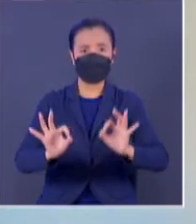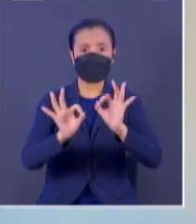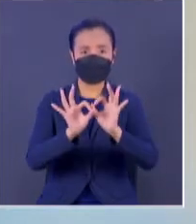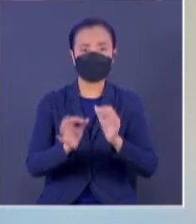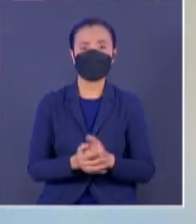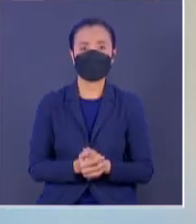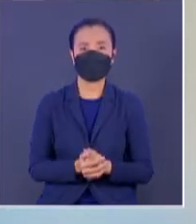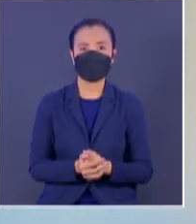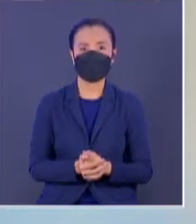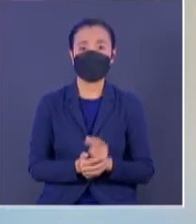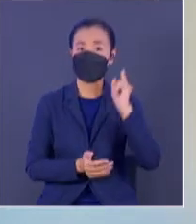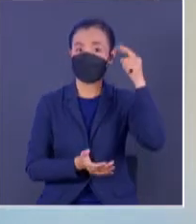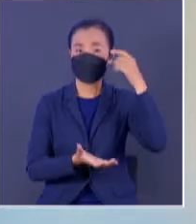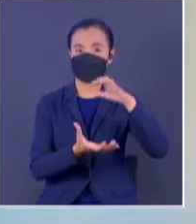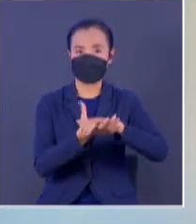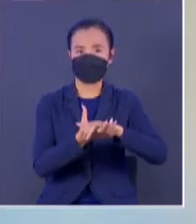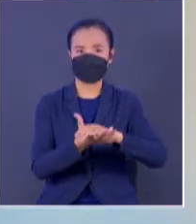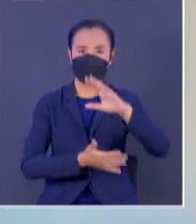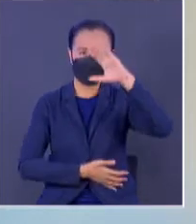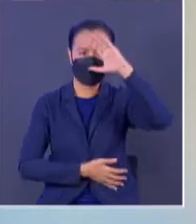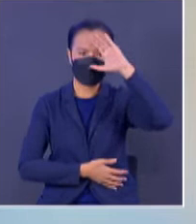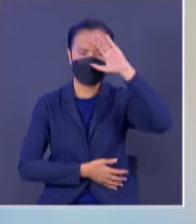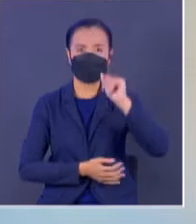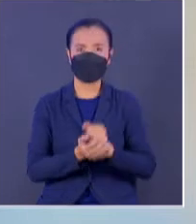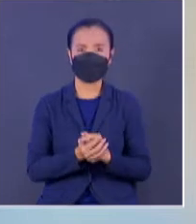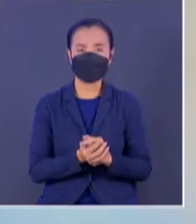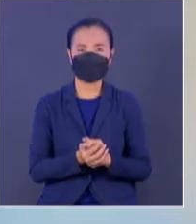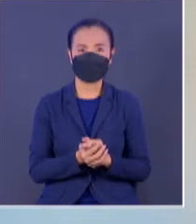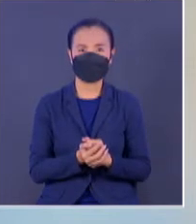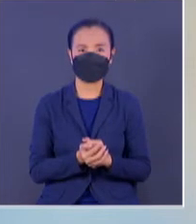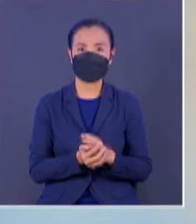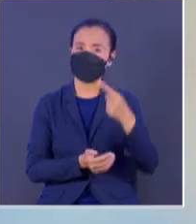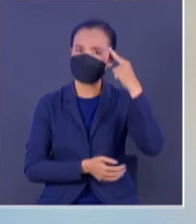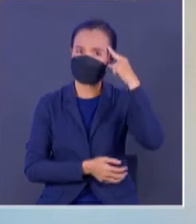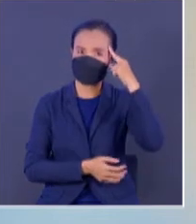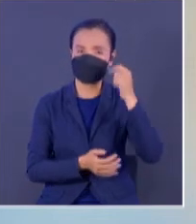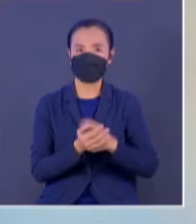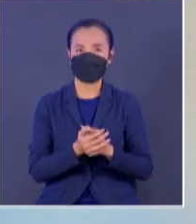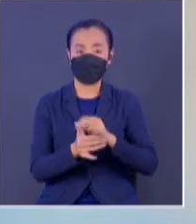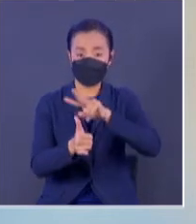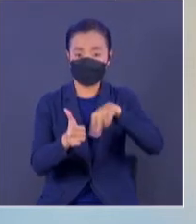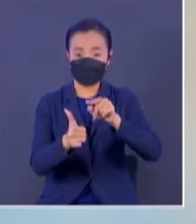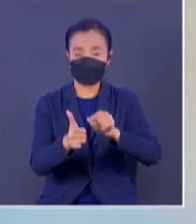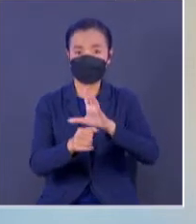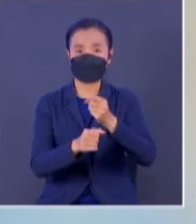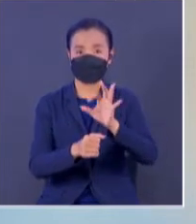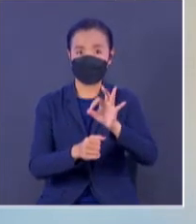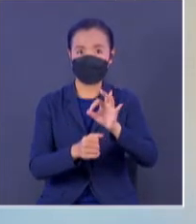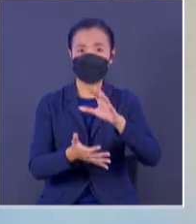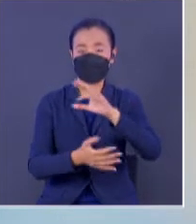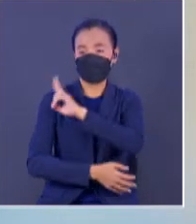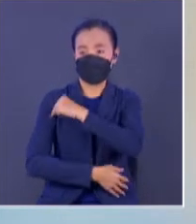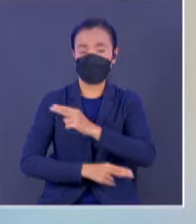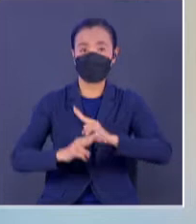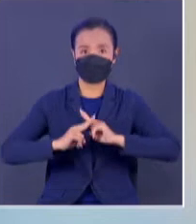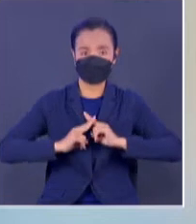นะคะแต่ภรรยาของเขาเนี่ยมีอาการป่วยที่เข้าข่ายค่ะจึงตัดสินใจไปเข้ารับการตรวจหาเชื้อที่โรงพยาบาลเอกชนแห่งหนึ่ง